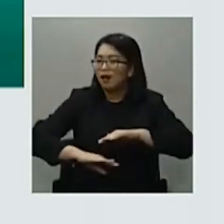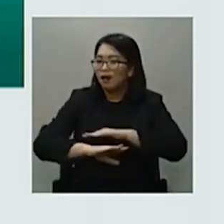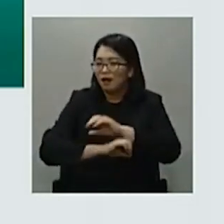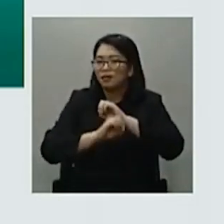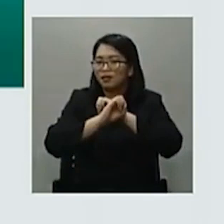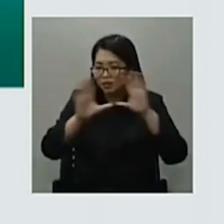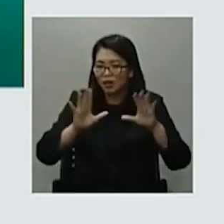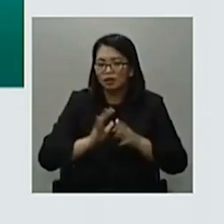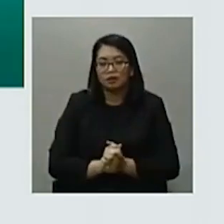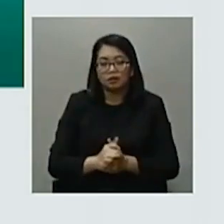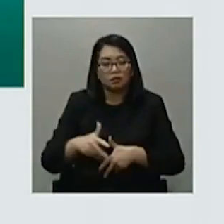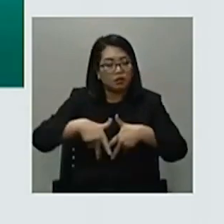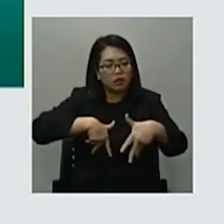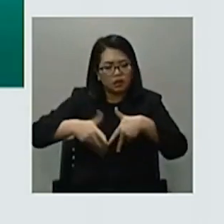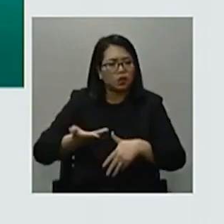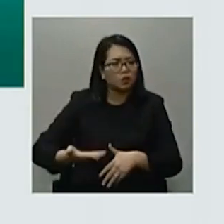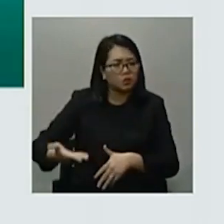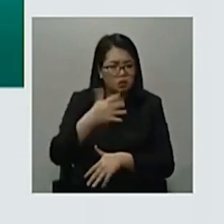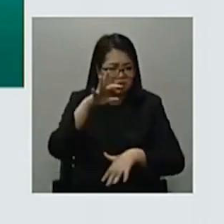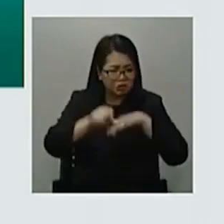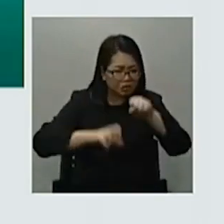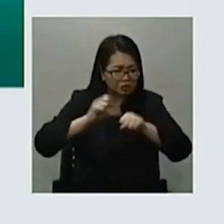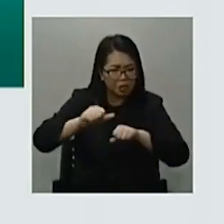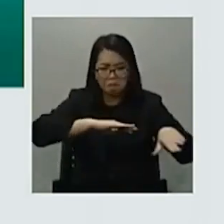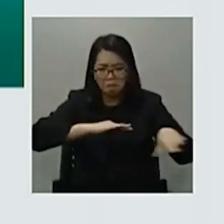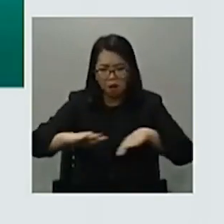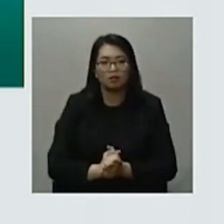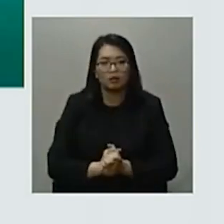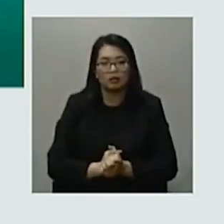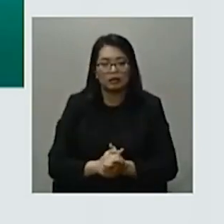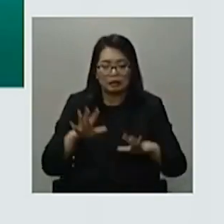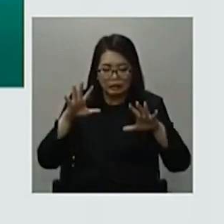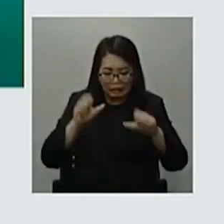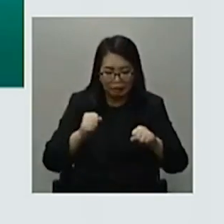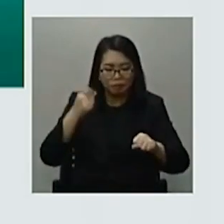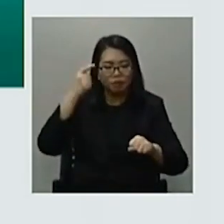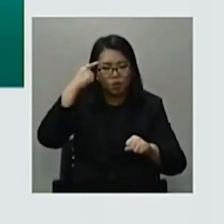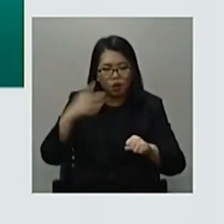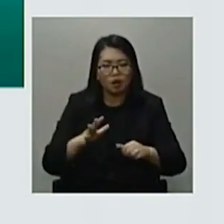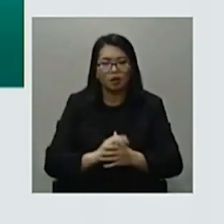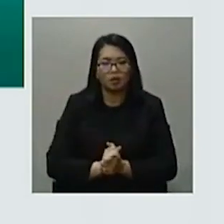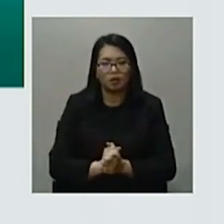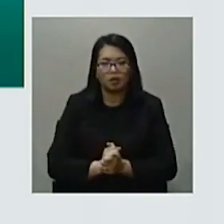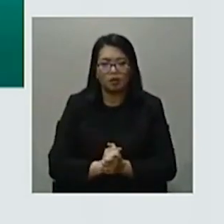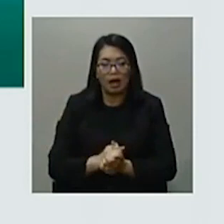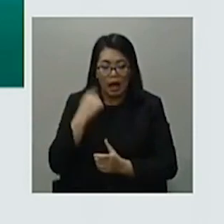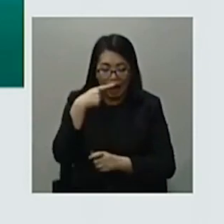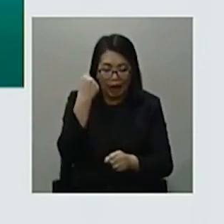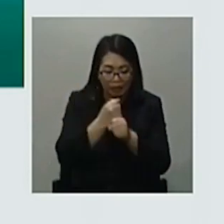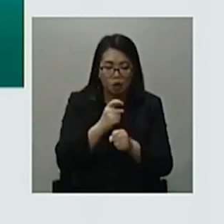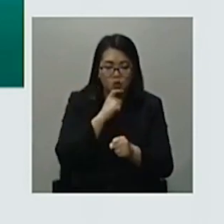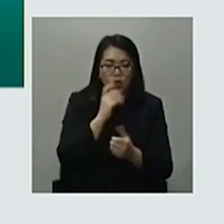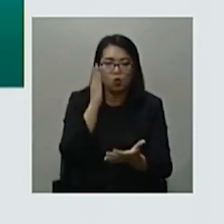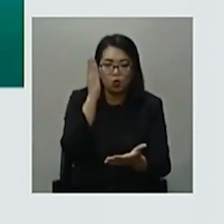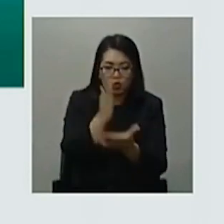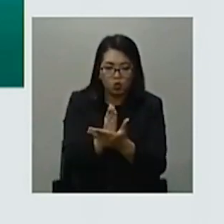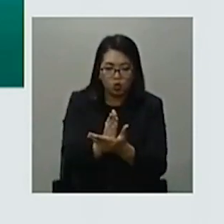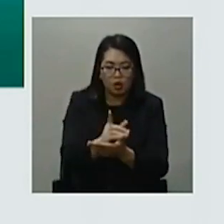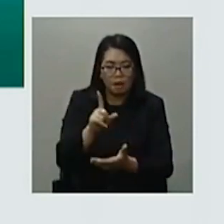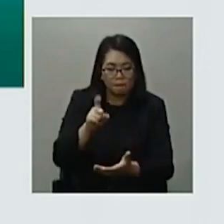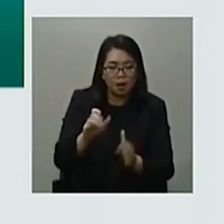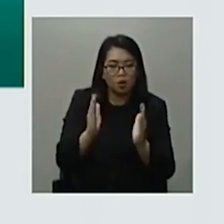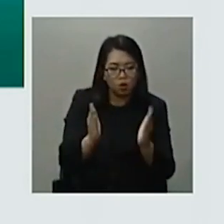าดนี้ประชาชนร่วมกันจับกันพร้อมกันขนาดนี้ผมขอยืนยันตรงนี้ครับว่าการคุกคามประชา